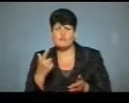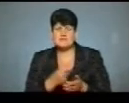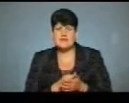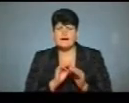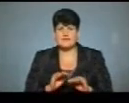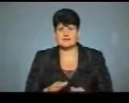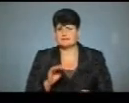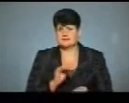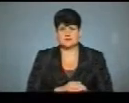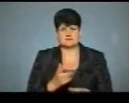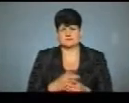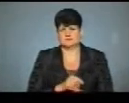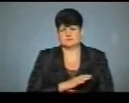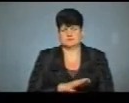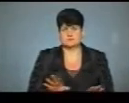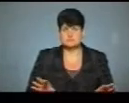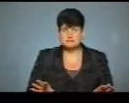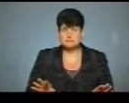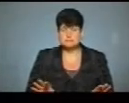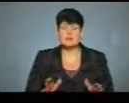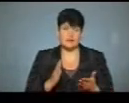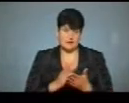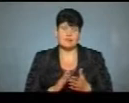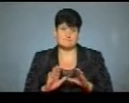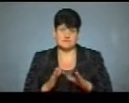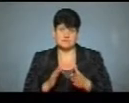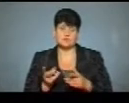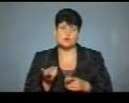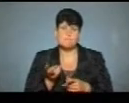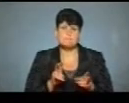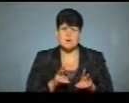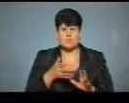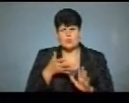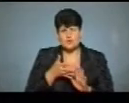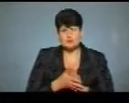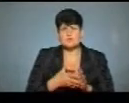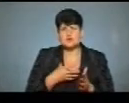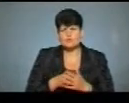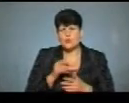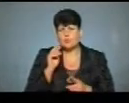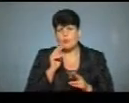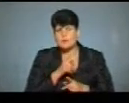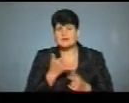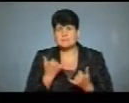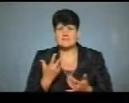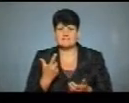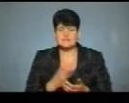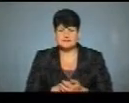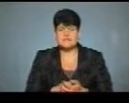були не вакциновані. Чи трапляються випадки, що приходять і розуміють свою помилку і тепер